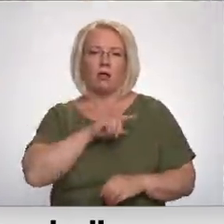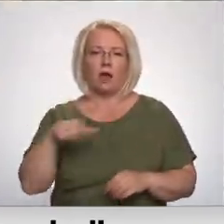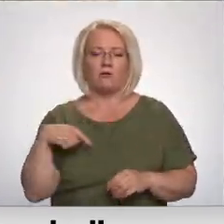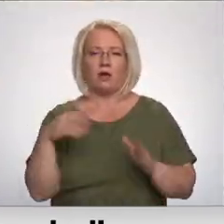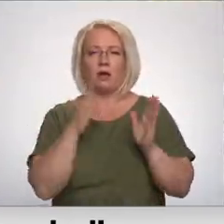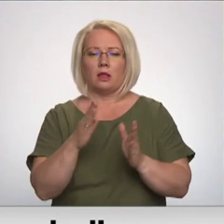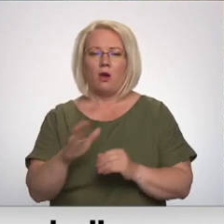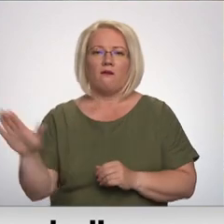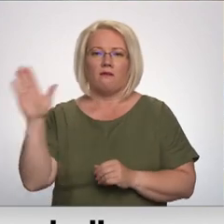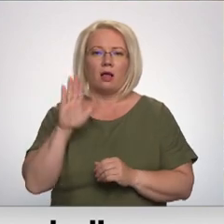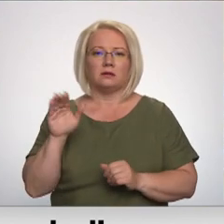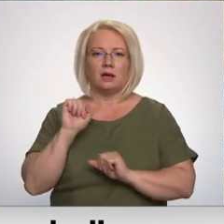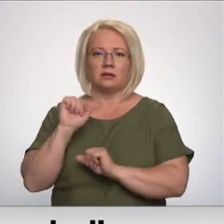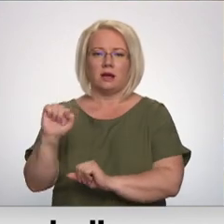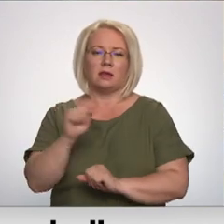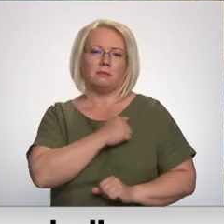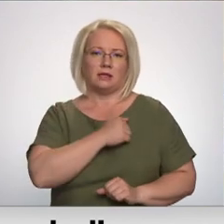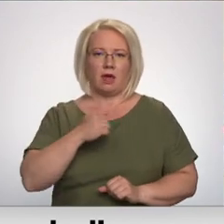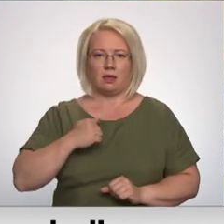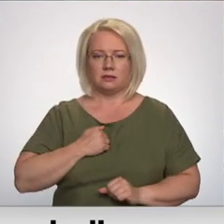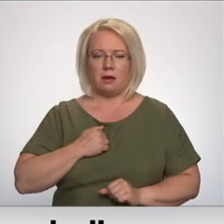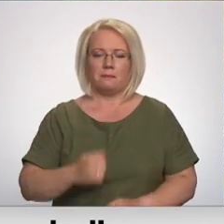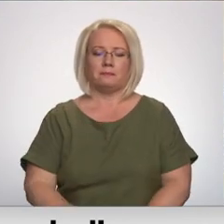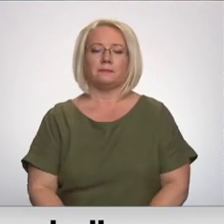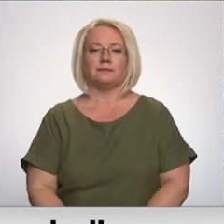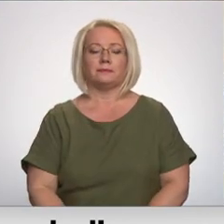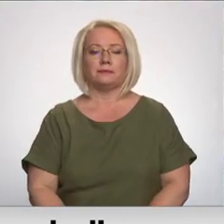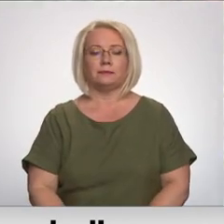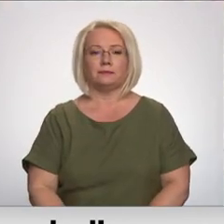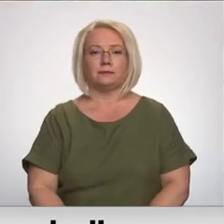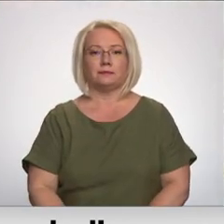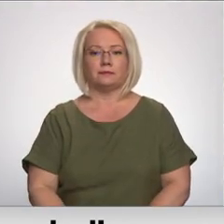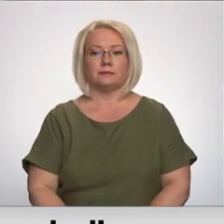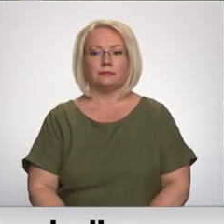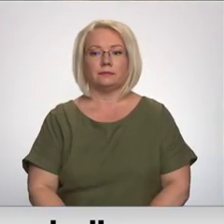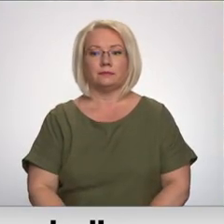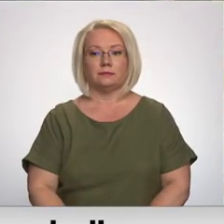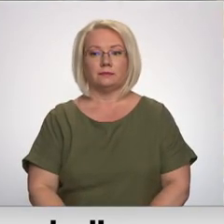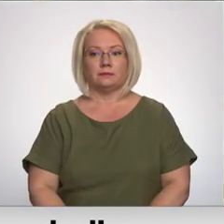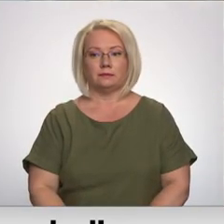aizsardzības dienestam. Beatrise Jakobsone, Andrejs Mežāns, Vitālijs Duderenoks, Latgales reģionālā televīzija.